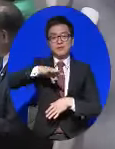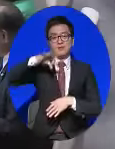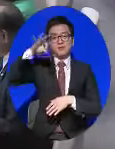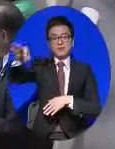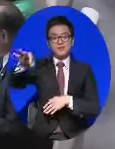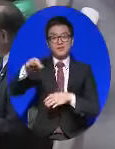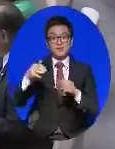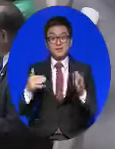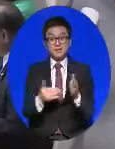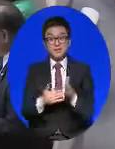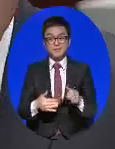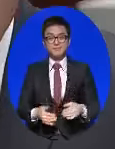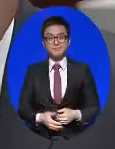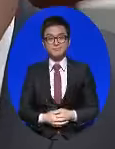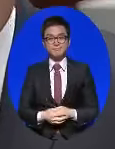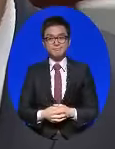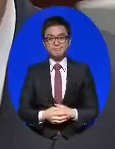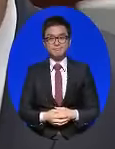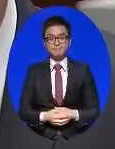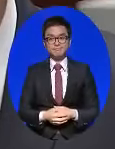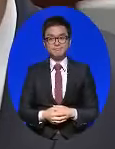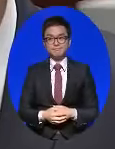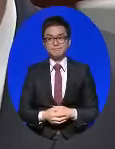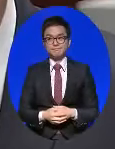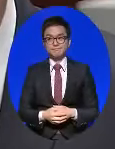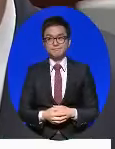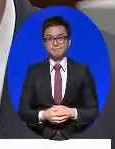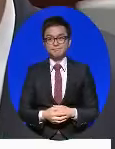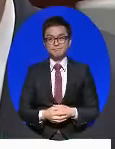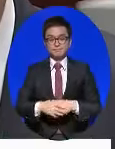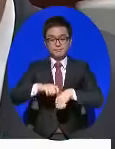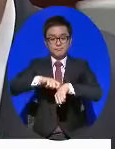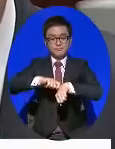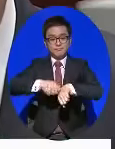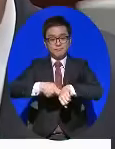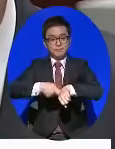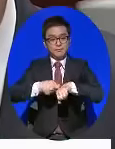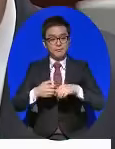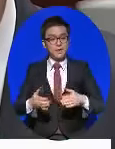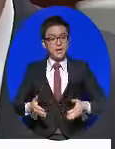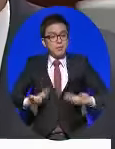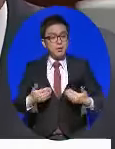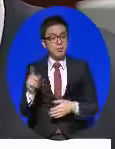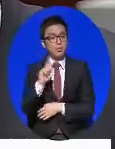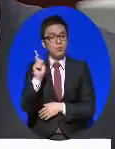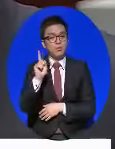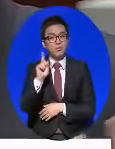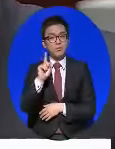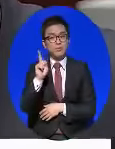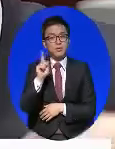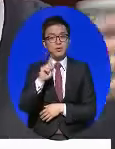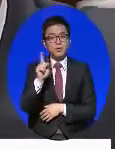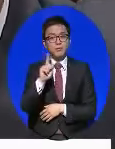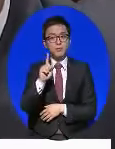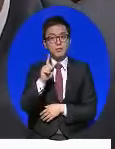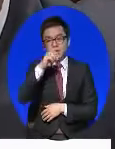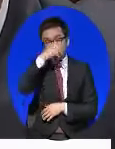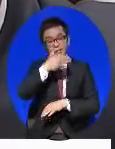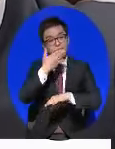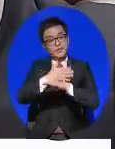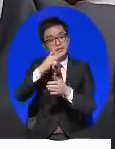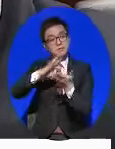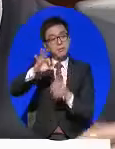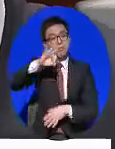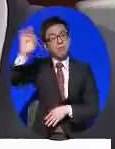했다고 주장했습니다. 경징계로 교육부가 의견을 줍니다. 그러니까 결국 교육부는 책임을 그쪽